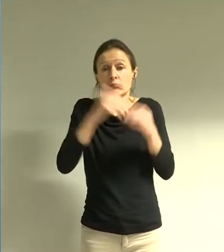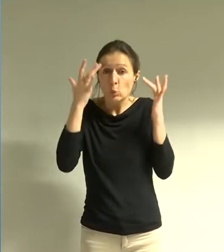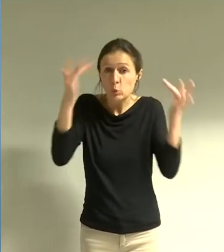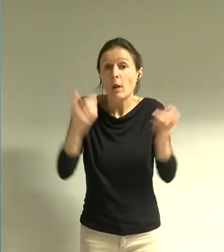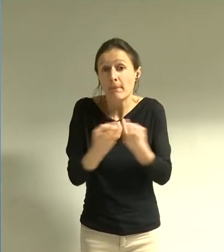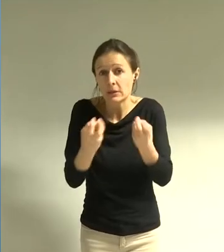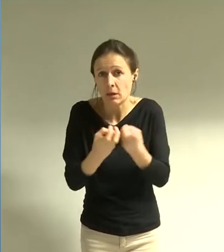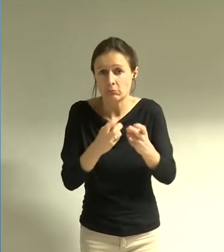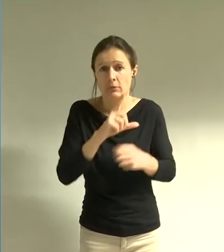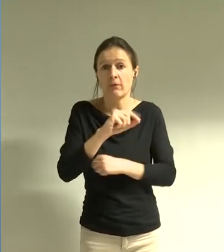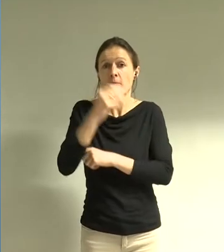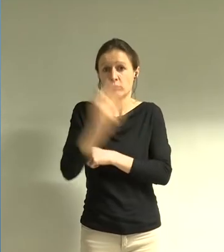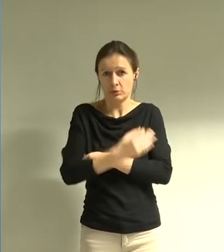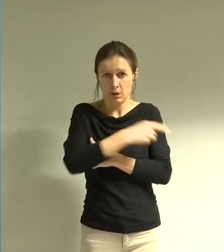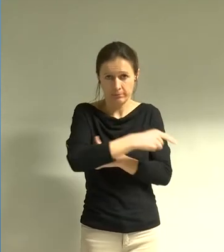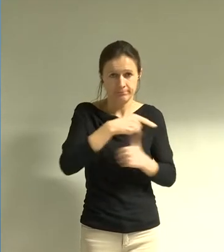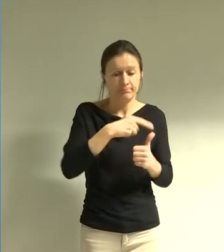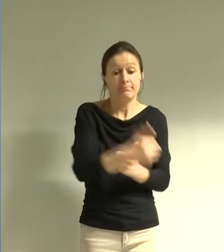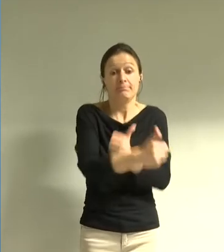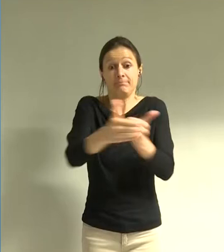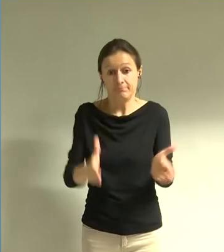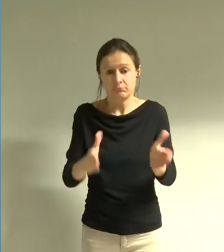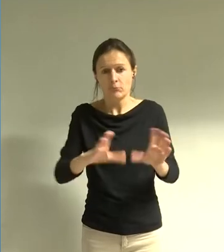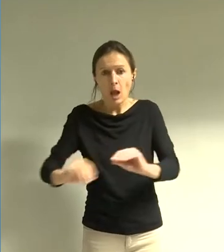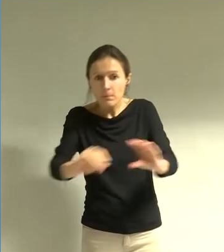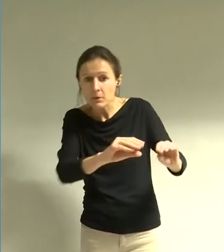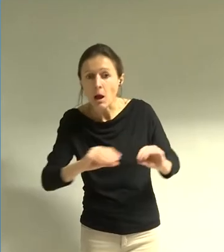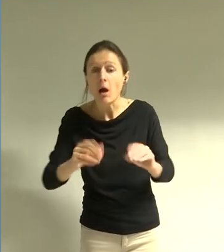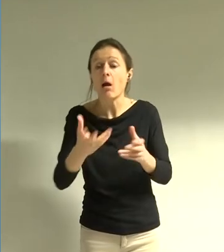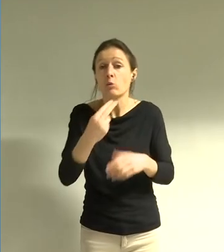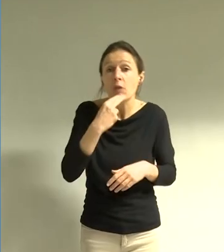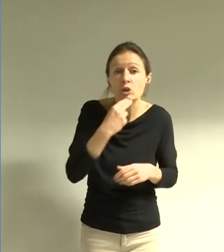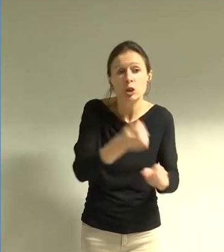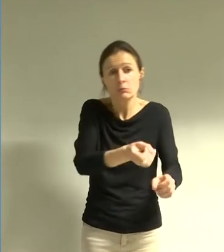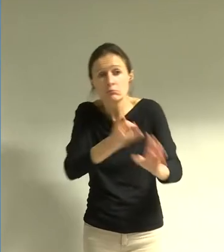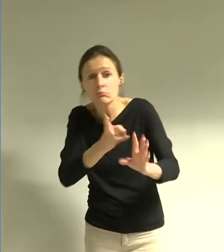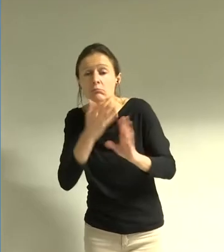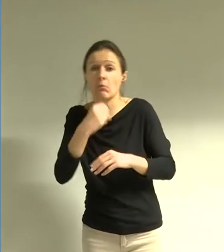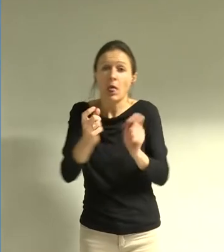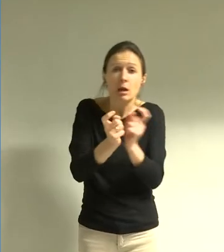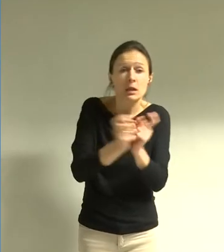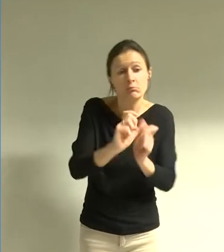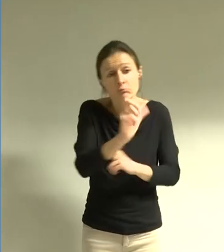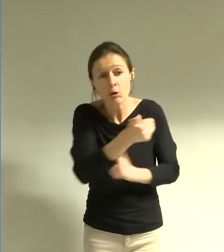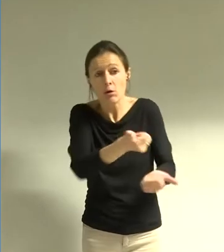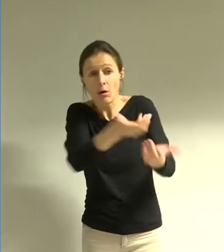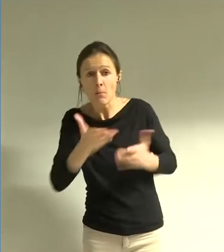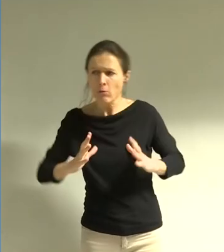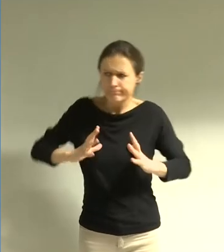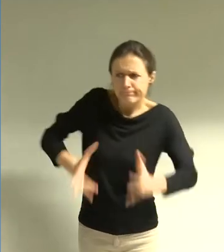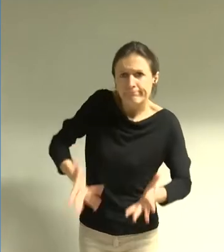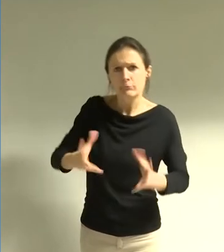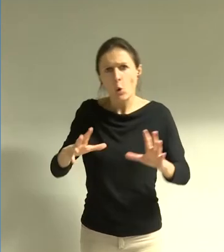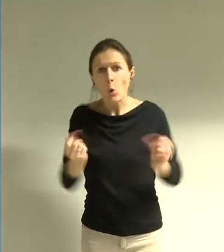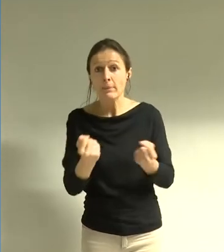habitants usagers comme deuxième catégorie donc des personnes physiques des individus qui apportent leurs compétences ou leurs engagements à cette